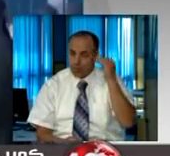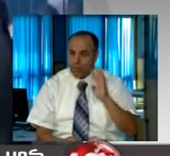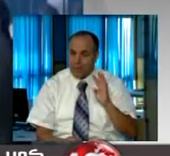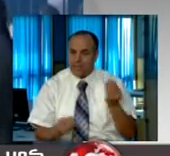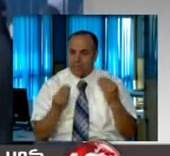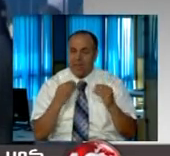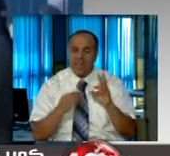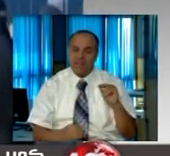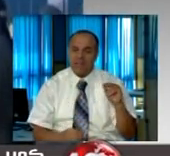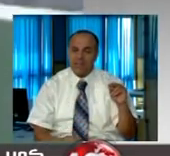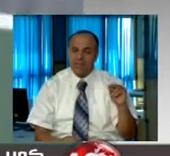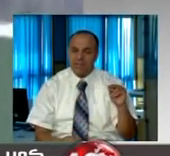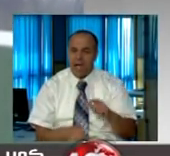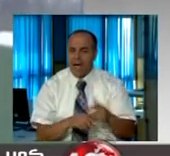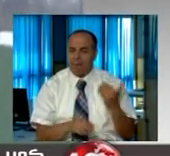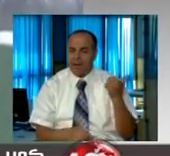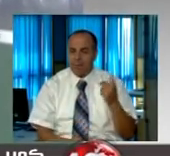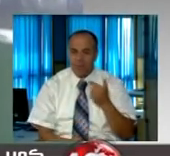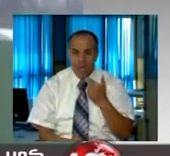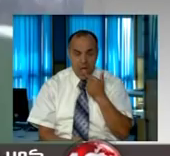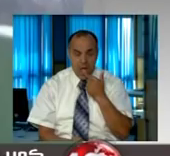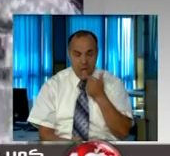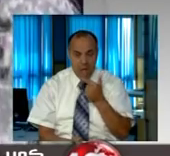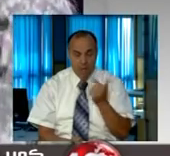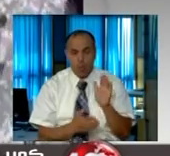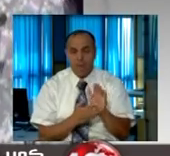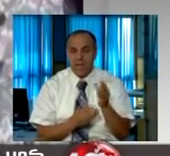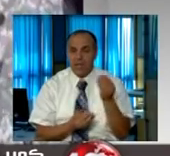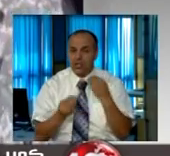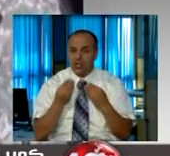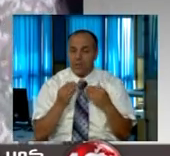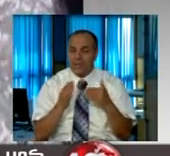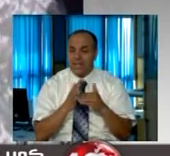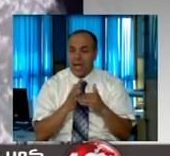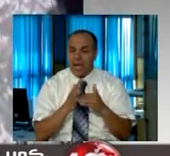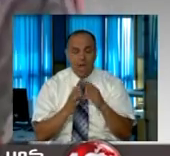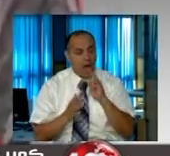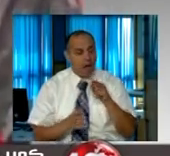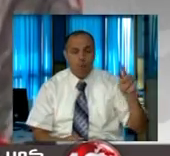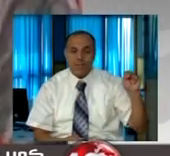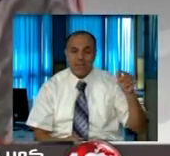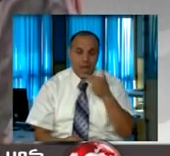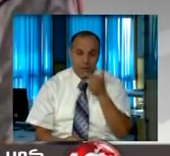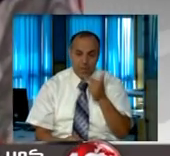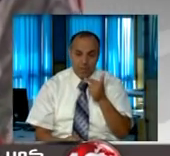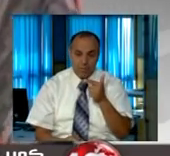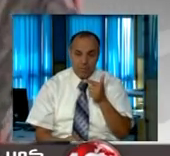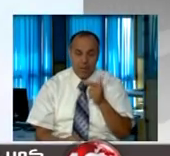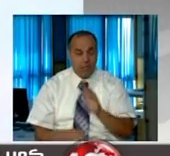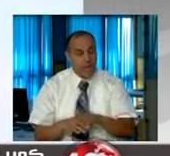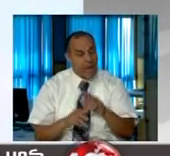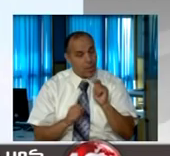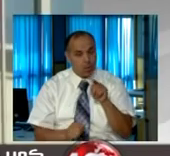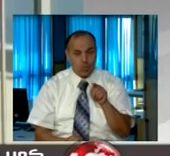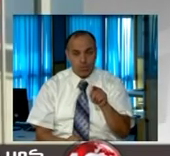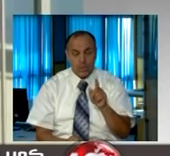تجربة مماثلة في وقت سابق. ورغم ما تمثل هذه التجربة من تحد لقرار الأمم المتحدة التي تحظر أي شكل